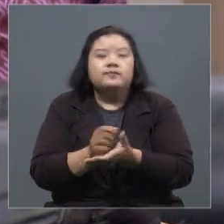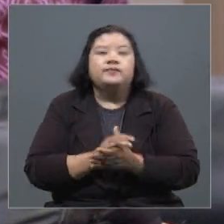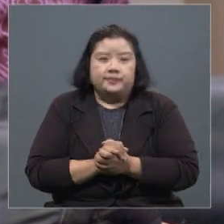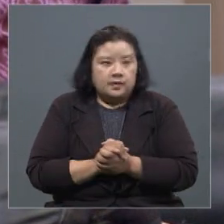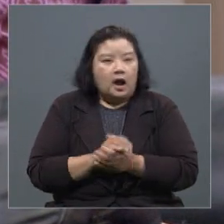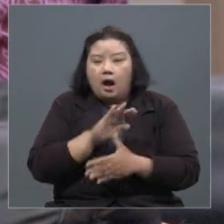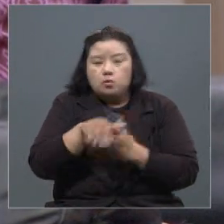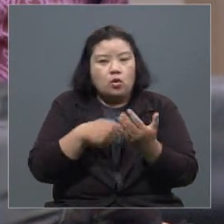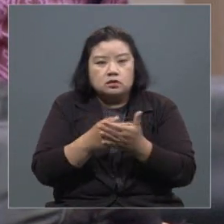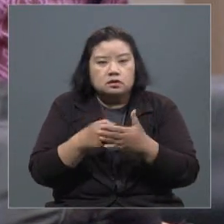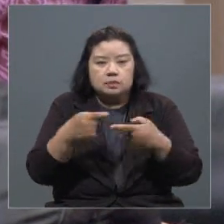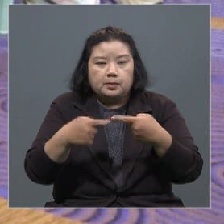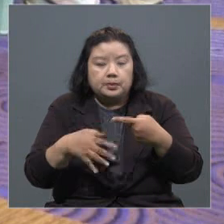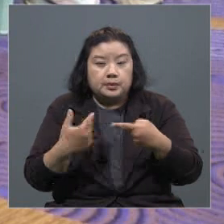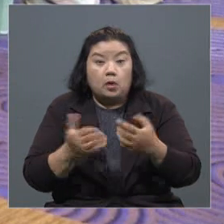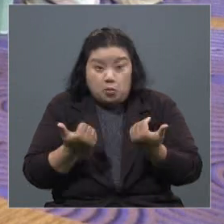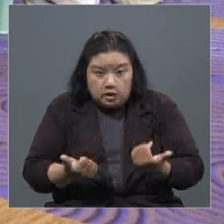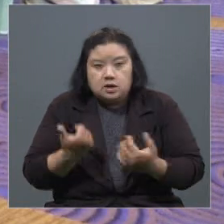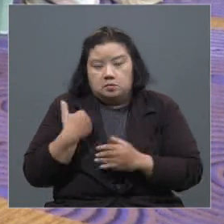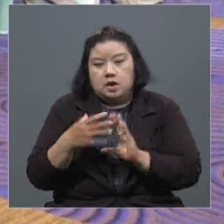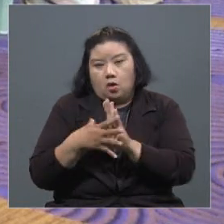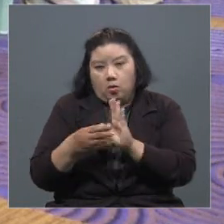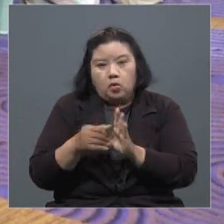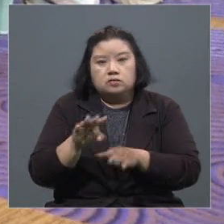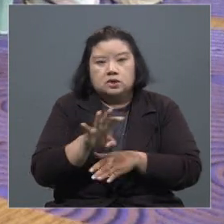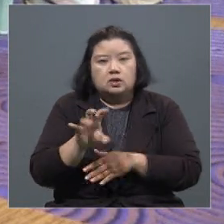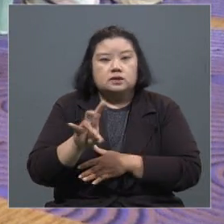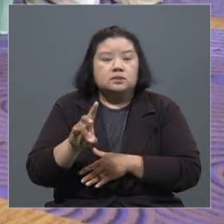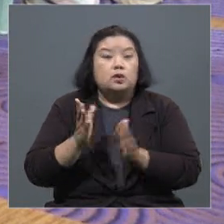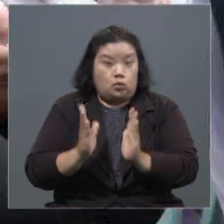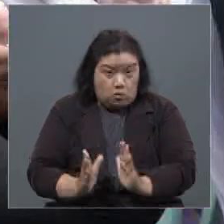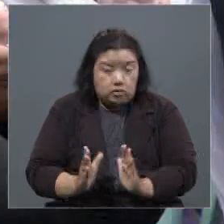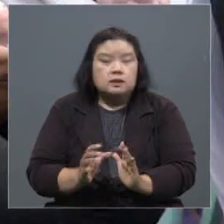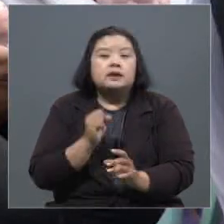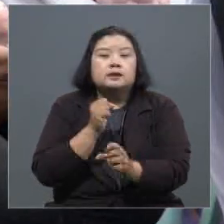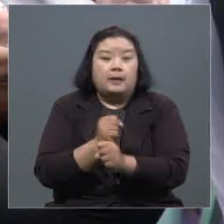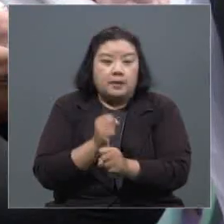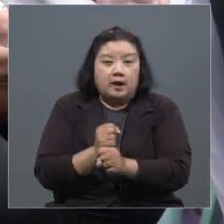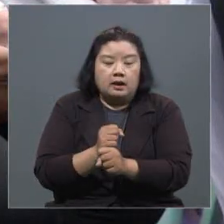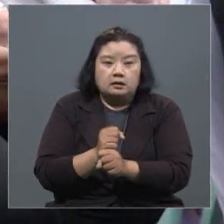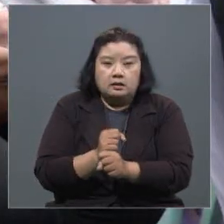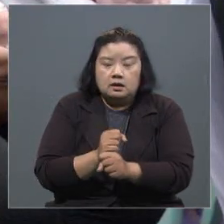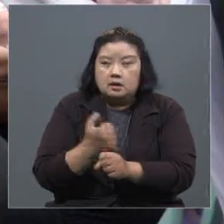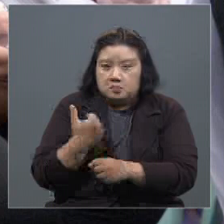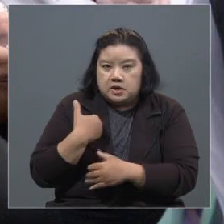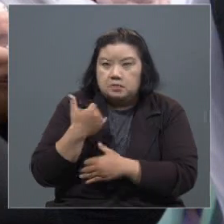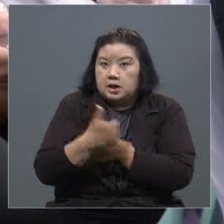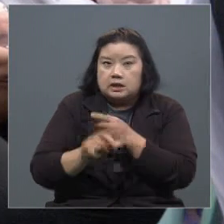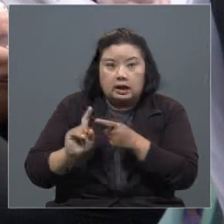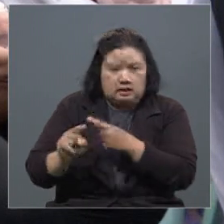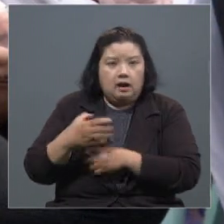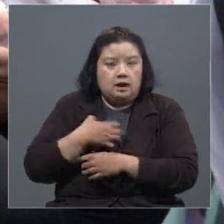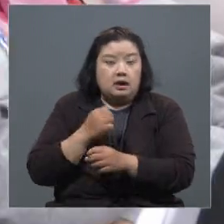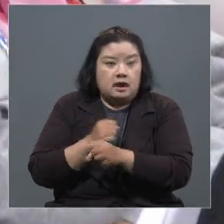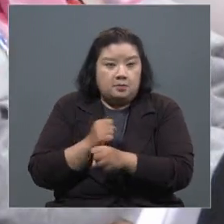มีแรงงานไทยเข้ารับการอบรม477คนนะครับเตรียมเดินทางไปทำงานต่างประเทศหลายคนบอกว่าถือเป็นความท้าท